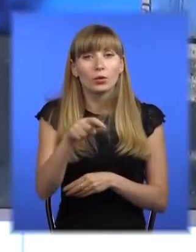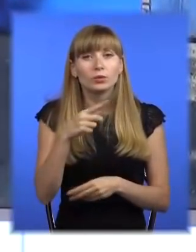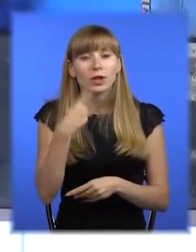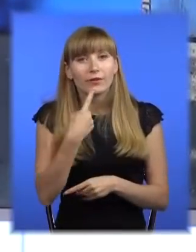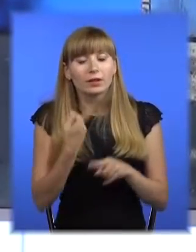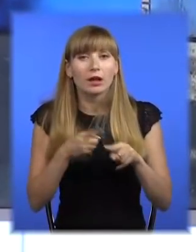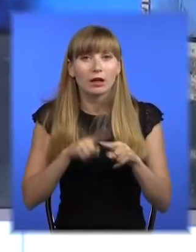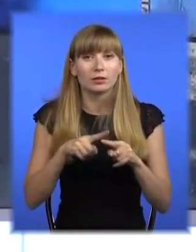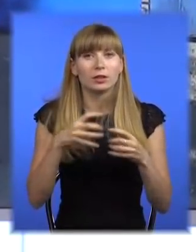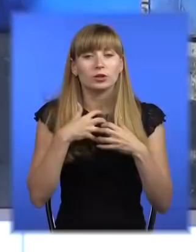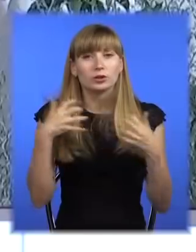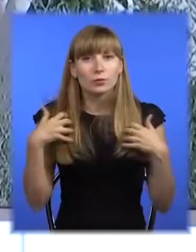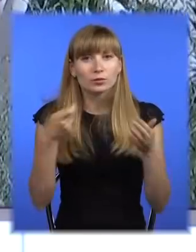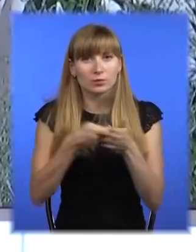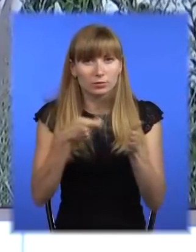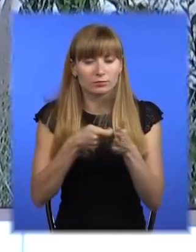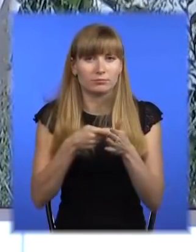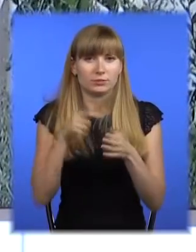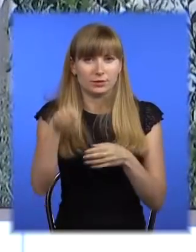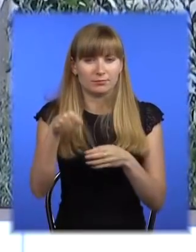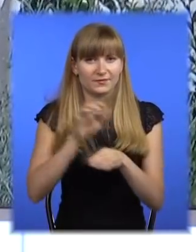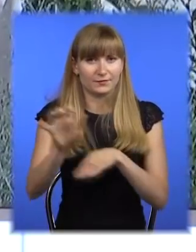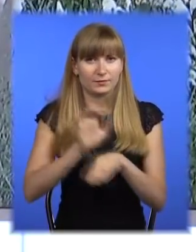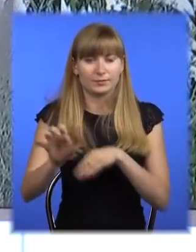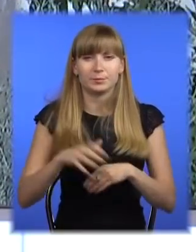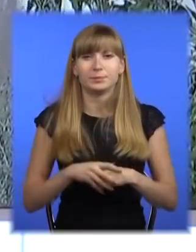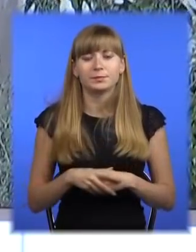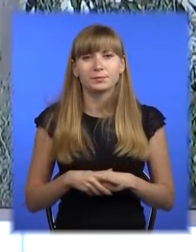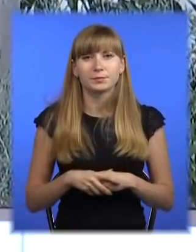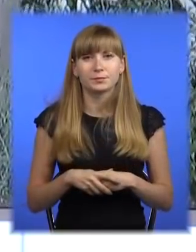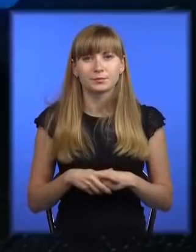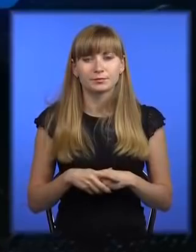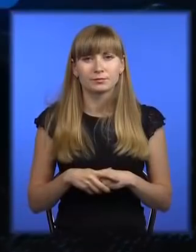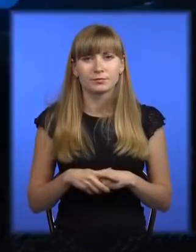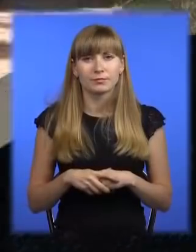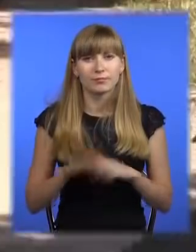корм тваринного походження. Чи так це, з'ясовувала Олена Трунова.